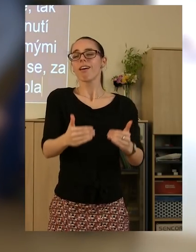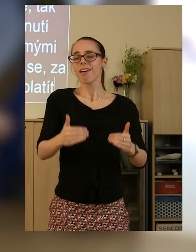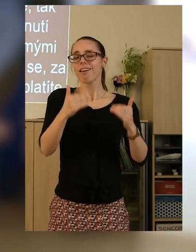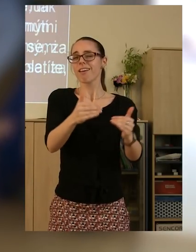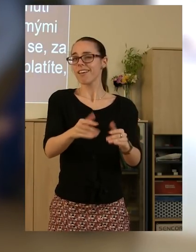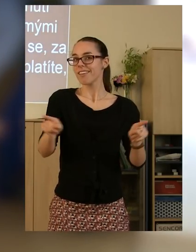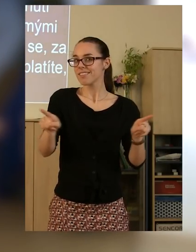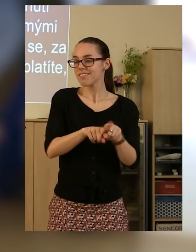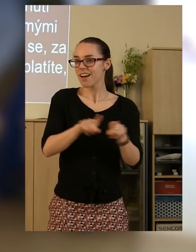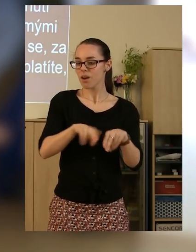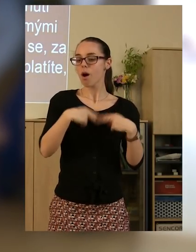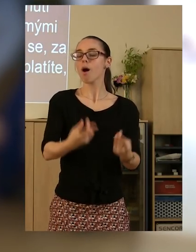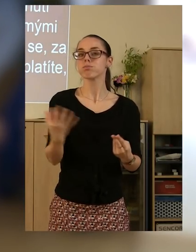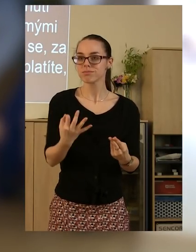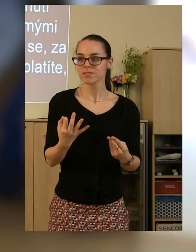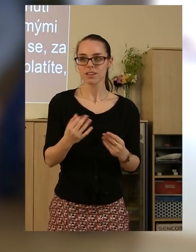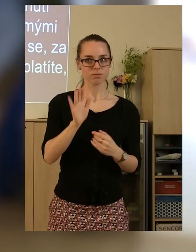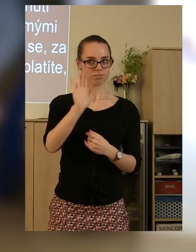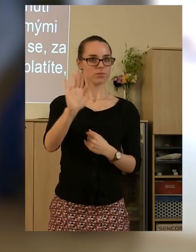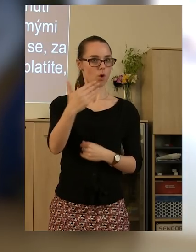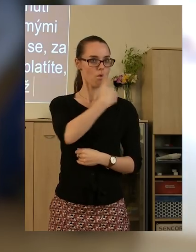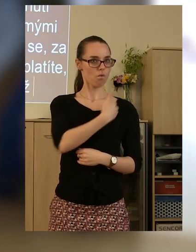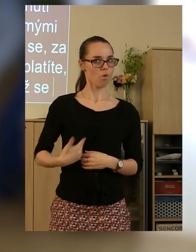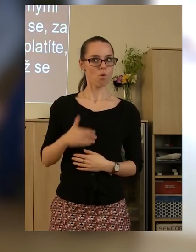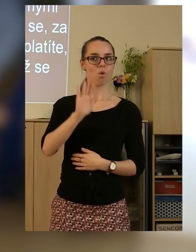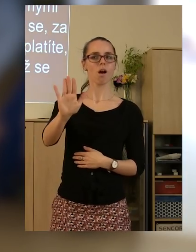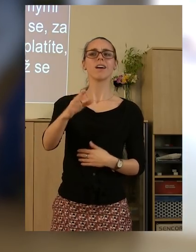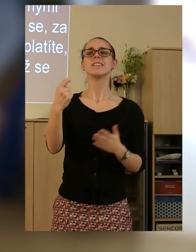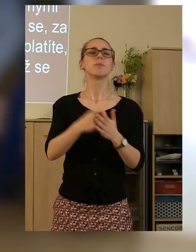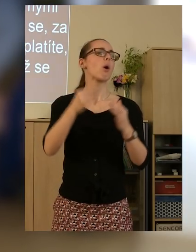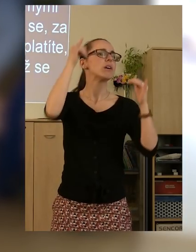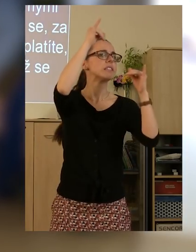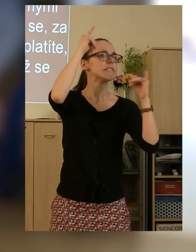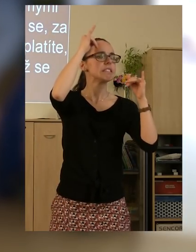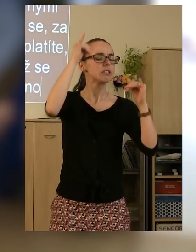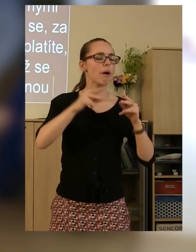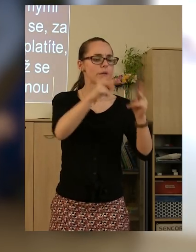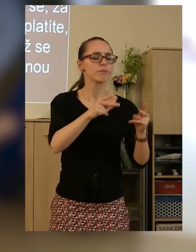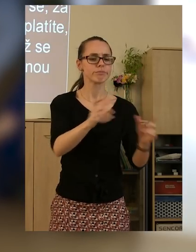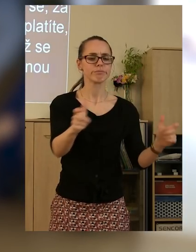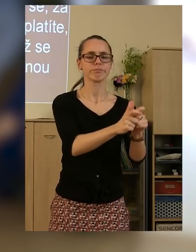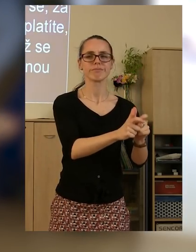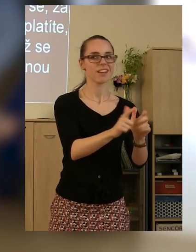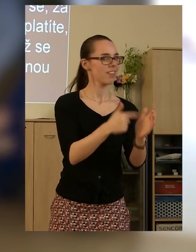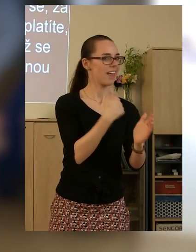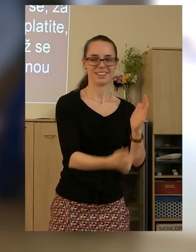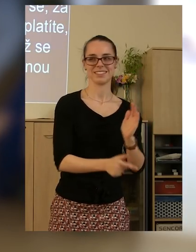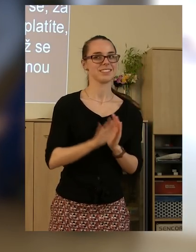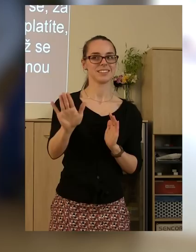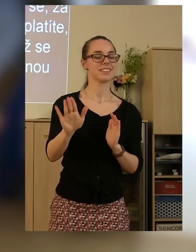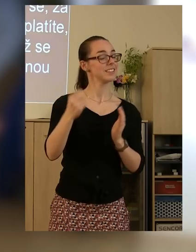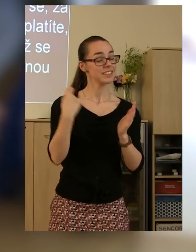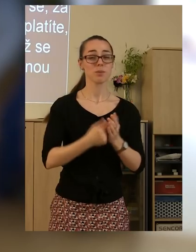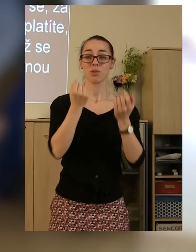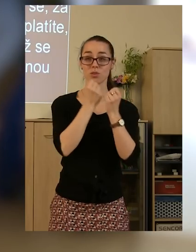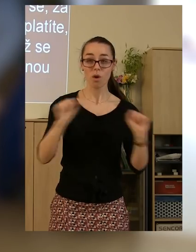protože nejste jako jakoby zvíře, který je svým způsobem osvobozený